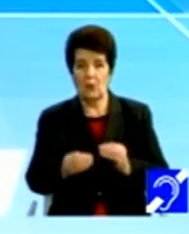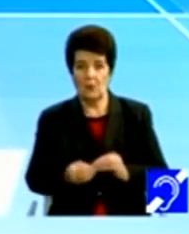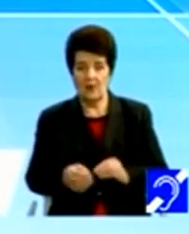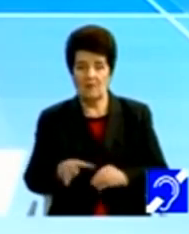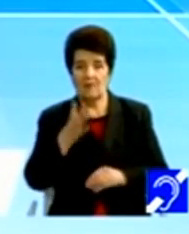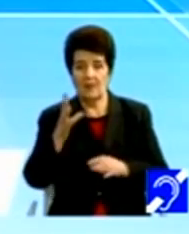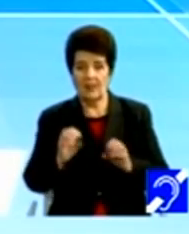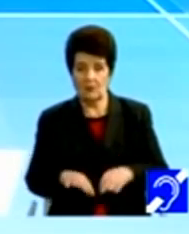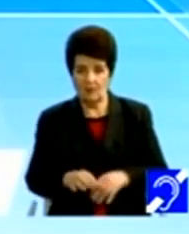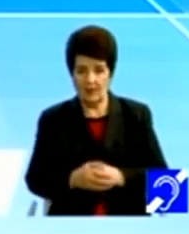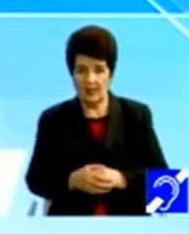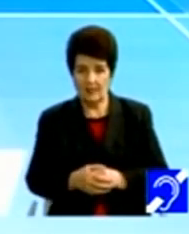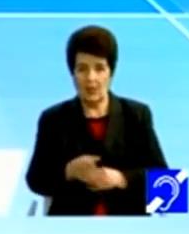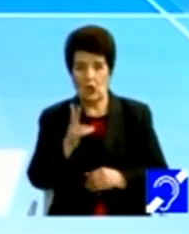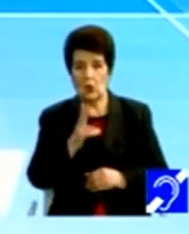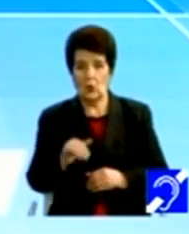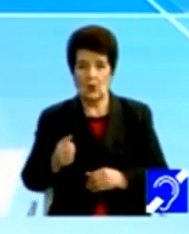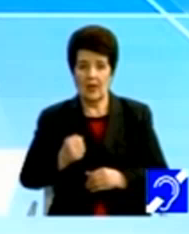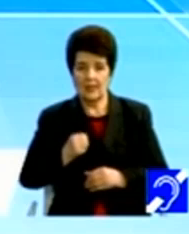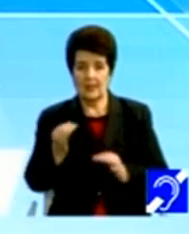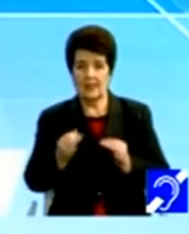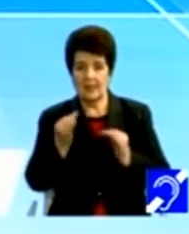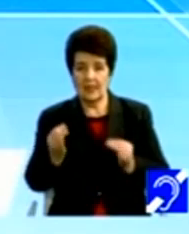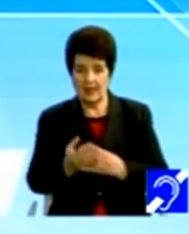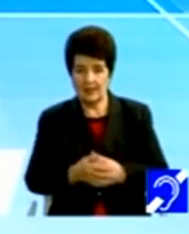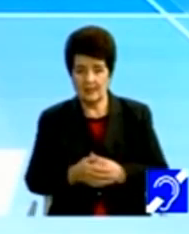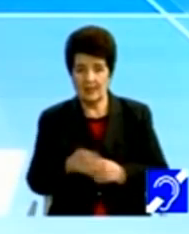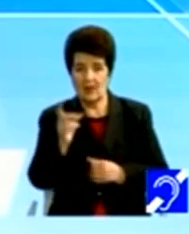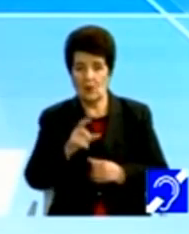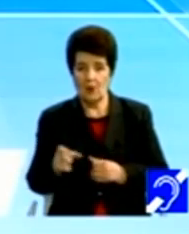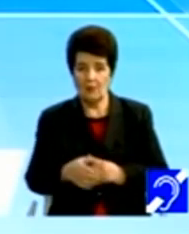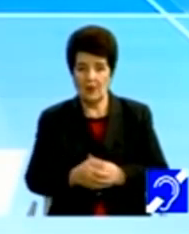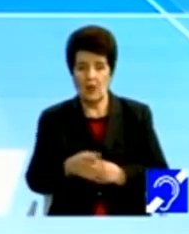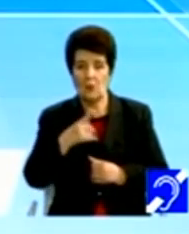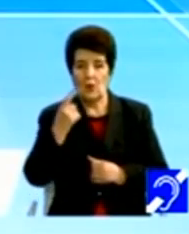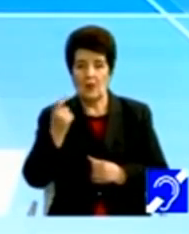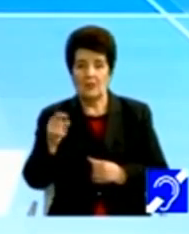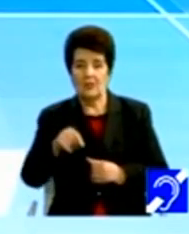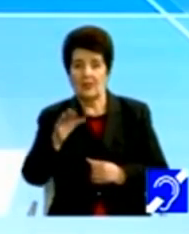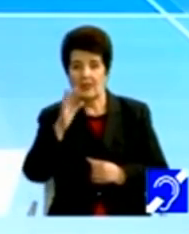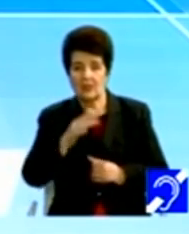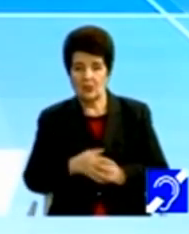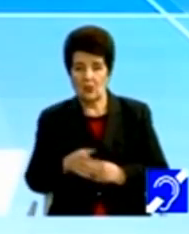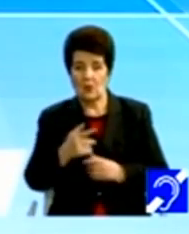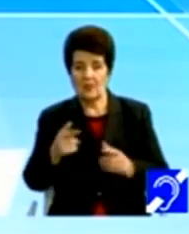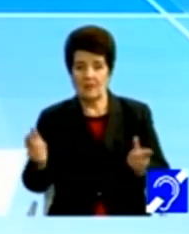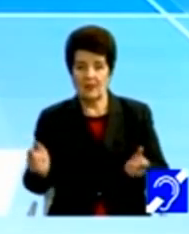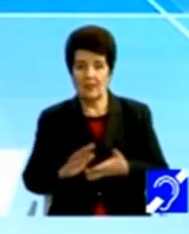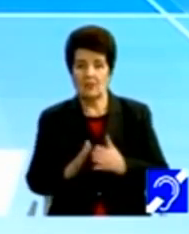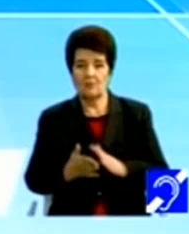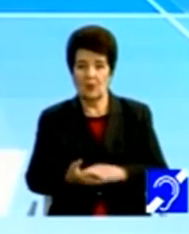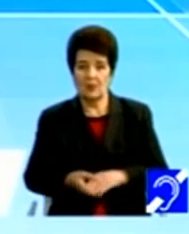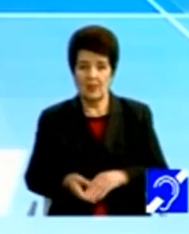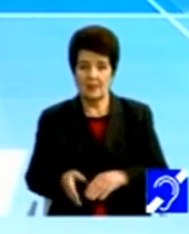fi rezolvat. Cu regret, interesele pe care le au oamenii de politici de la Chișinău în diferite circumstanțe